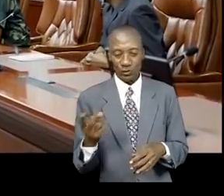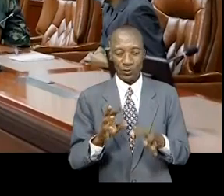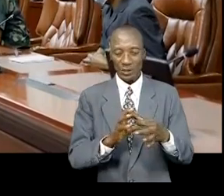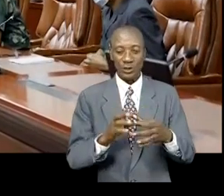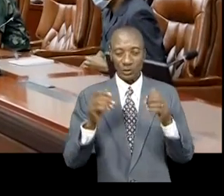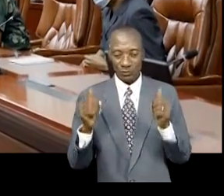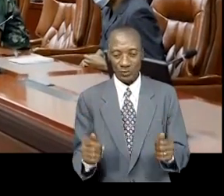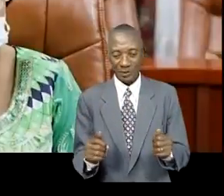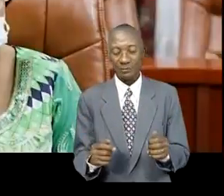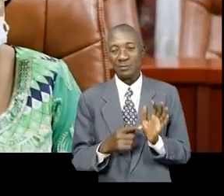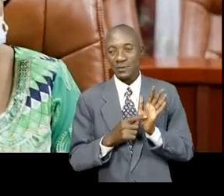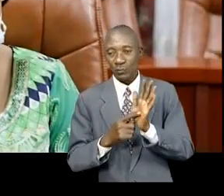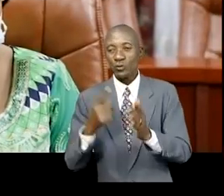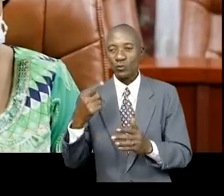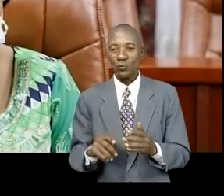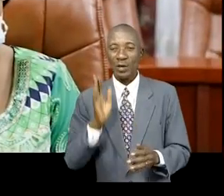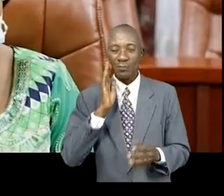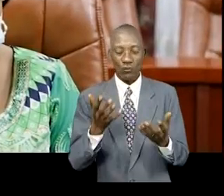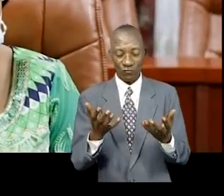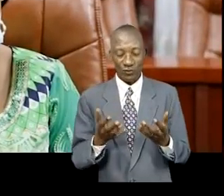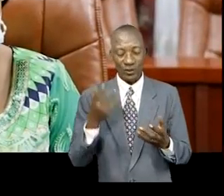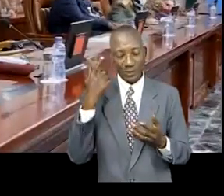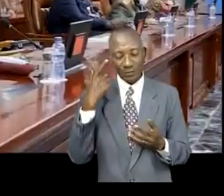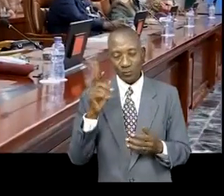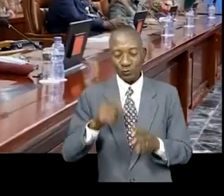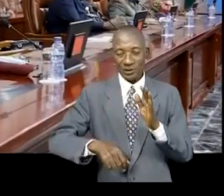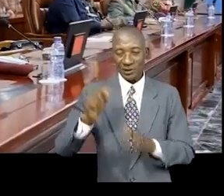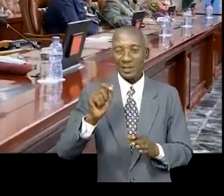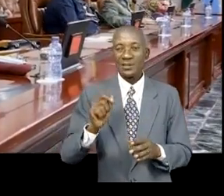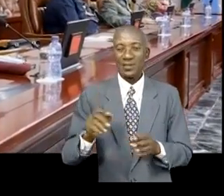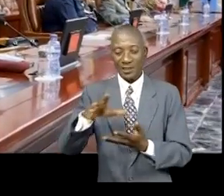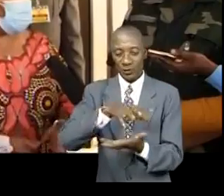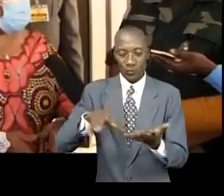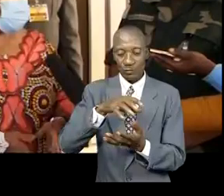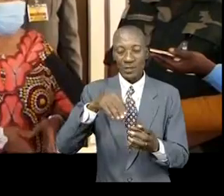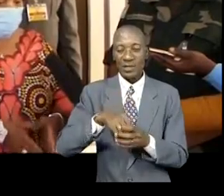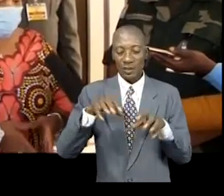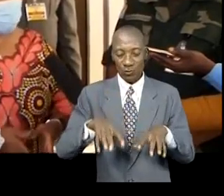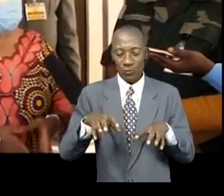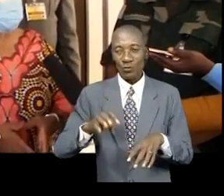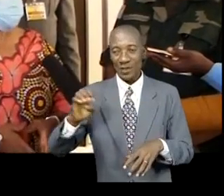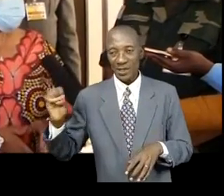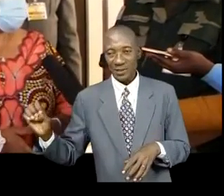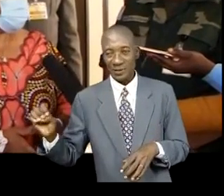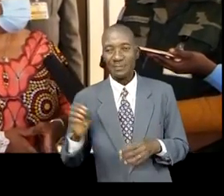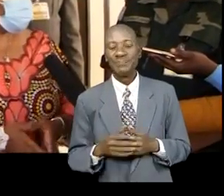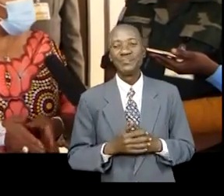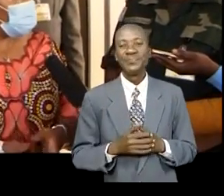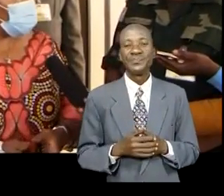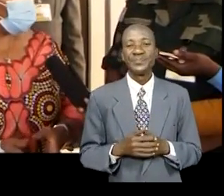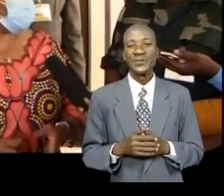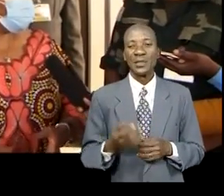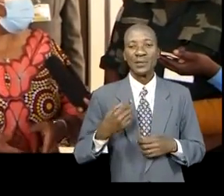traduit la volonté commune de mettre fin à l'insécurité dans l'est de la RDC. What is important now is to look at how do you...